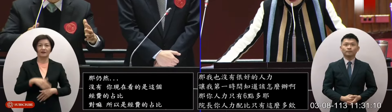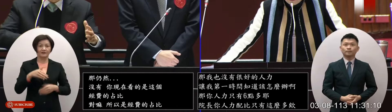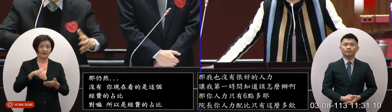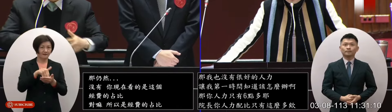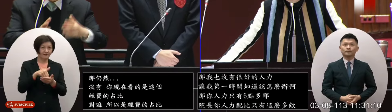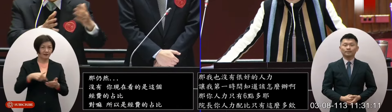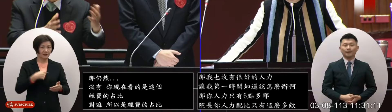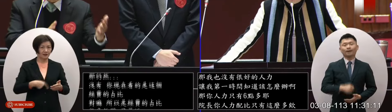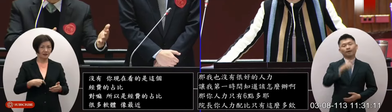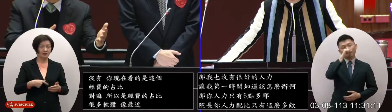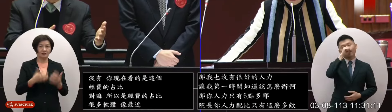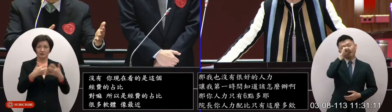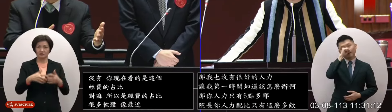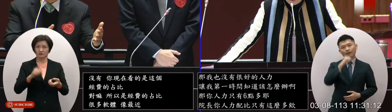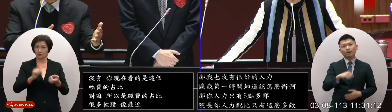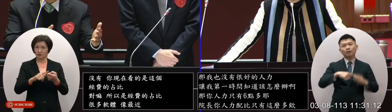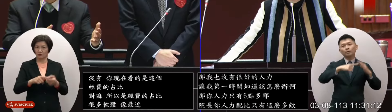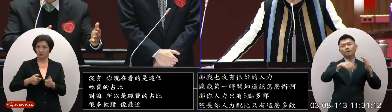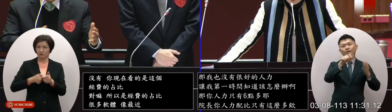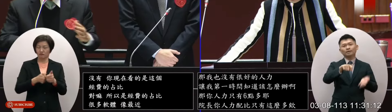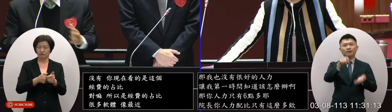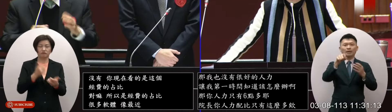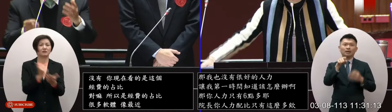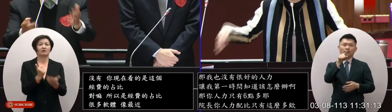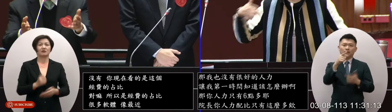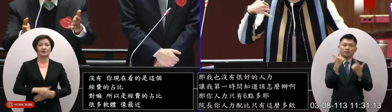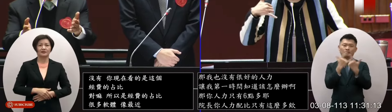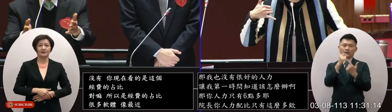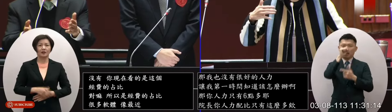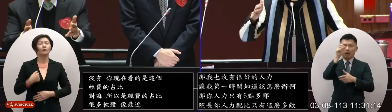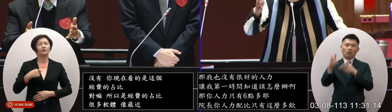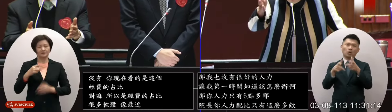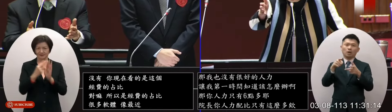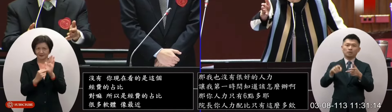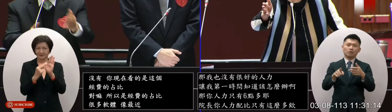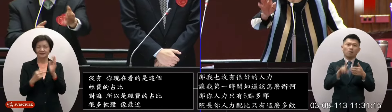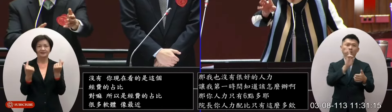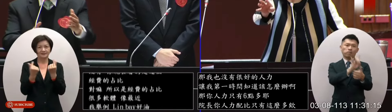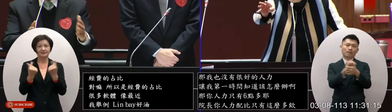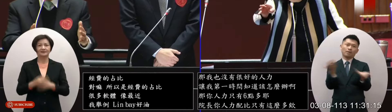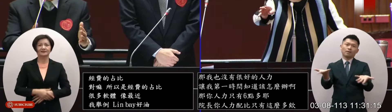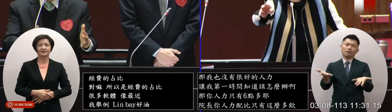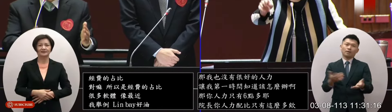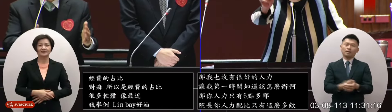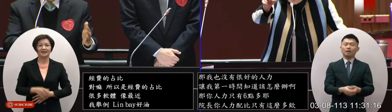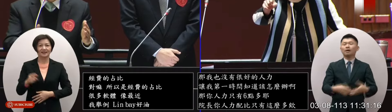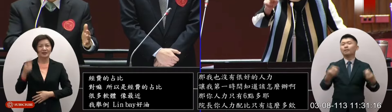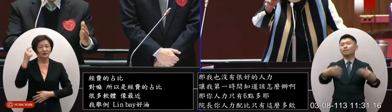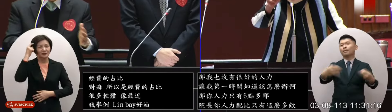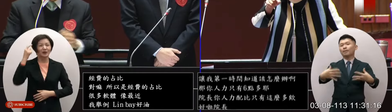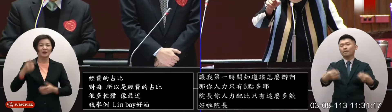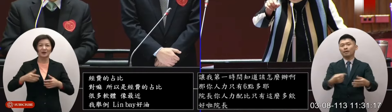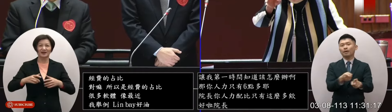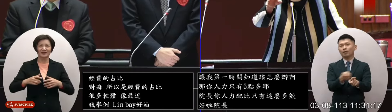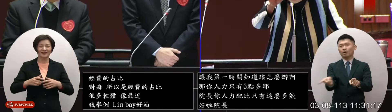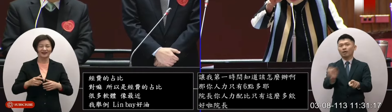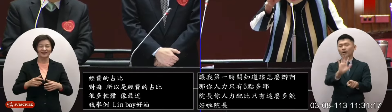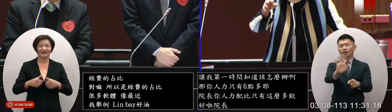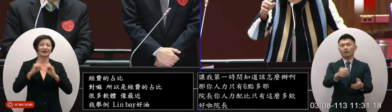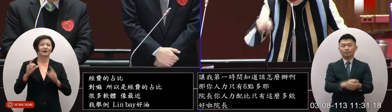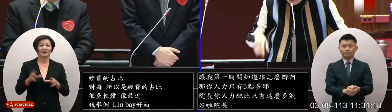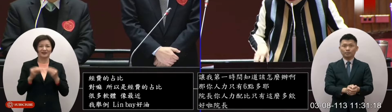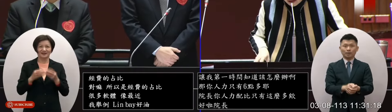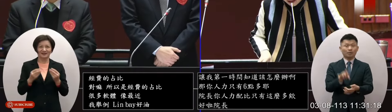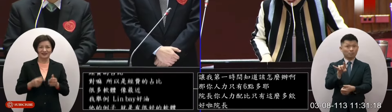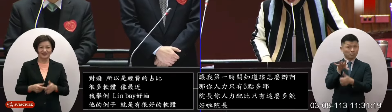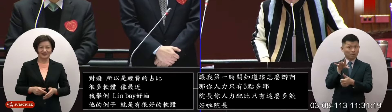好的设备， 好了，院长，你不要再谈林北好友，我只是告诉你啊， 我只是举一个例子， 没有问题，没有问题。好，那院长你就举这